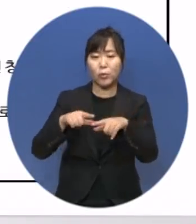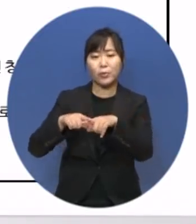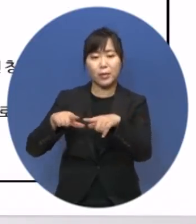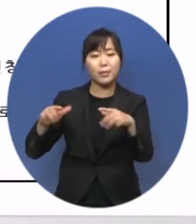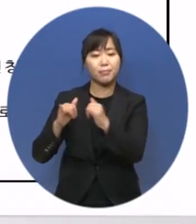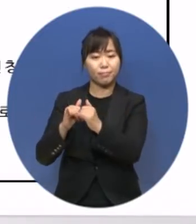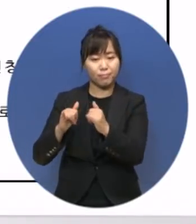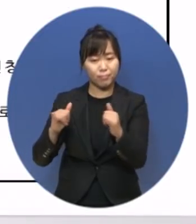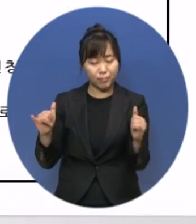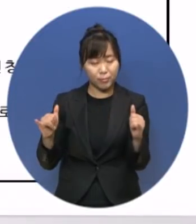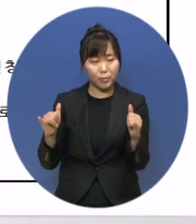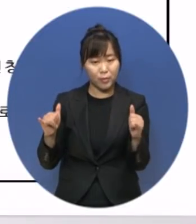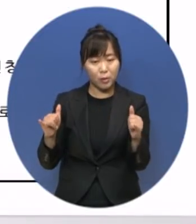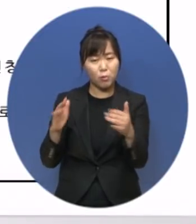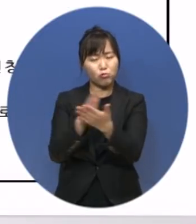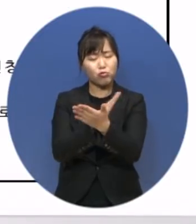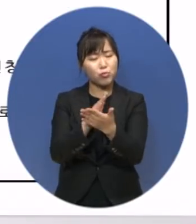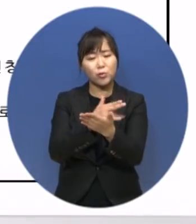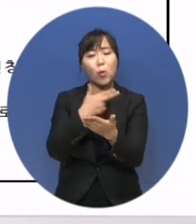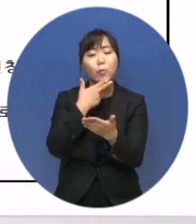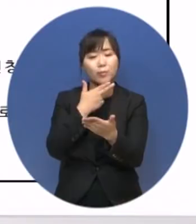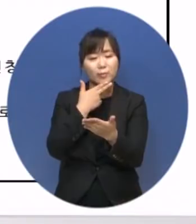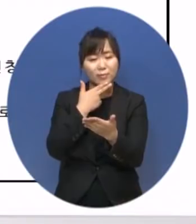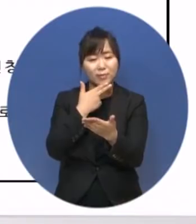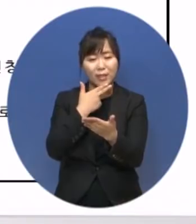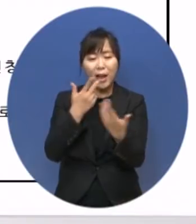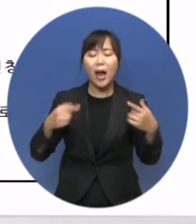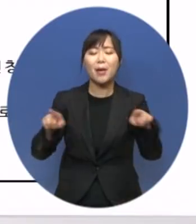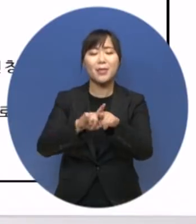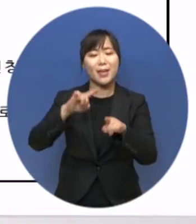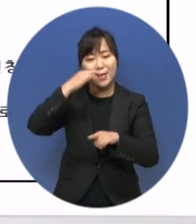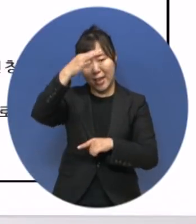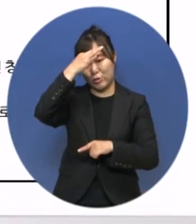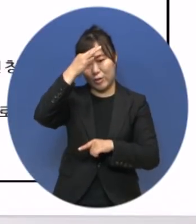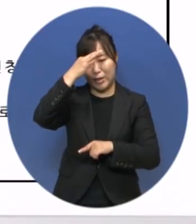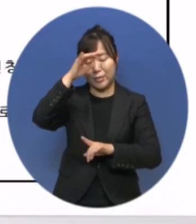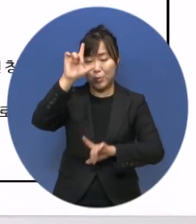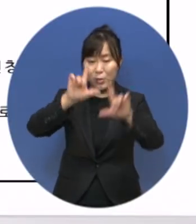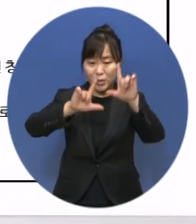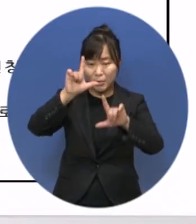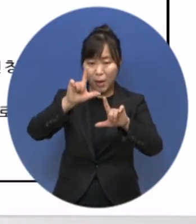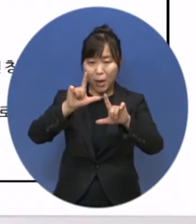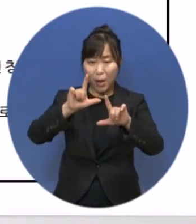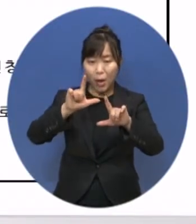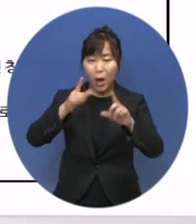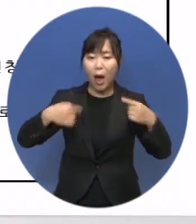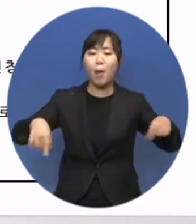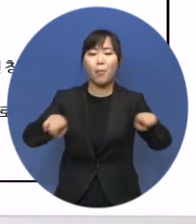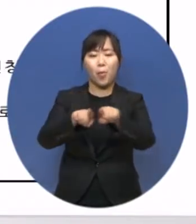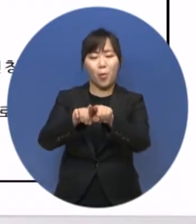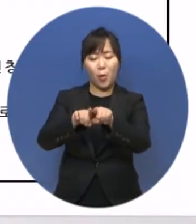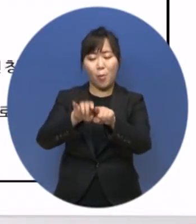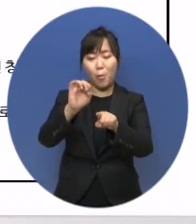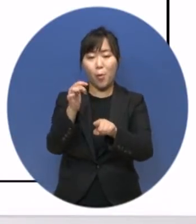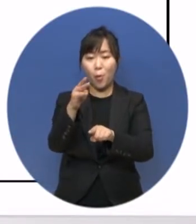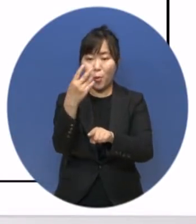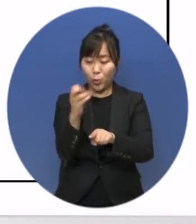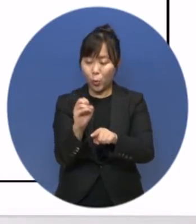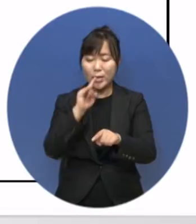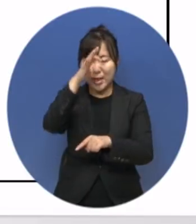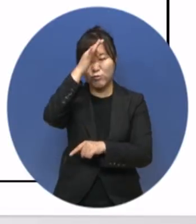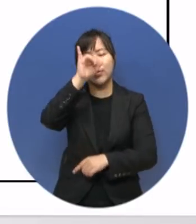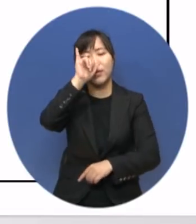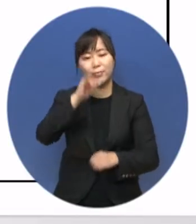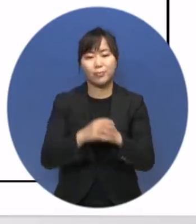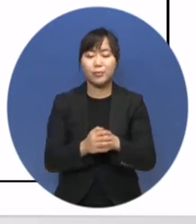현재 장애인과 비장애인을 구분하지 않고 같이 예술을 하는 형태의 포용적 예술이 지금 진행되고 있습니다.